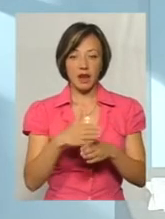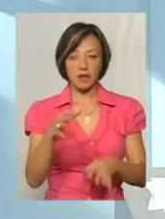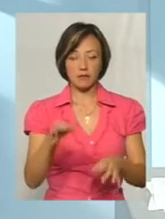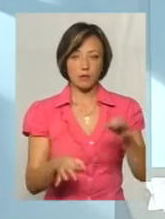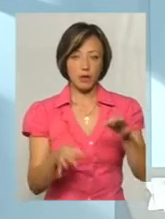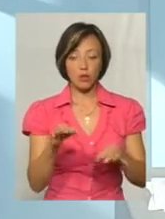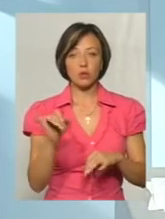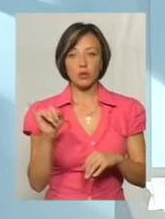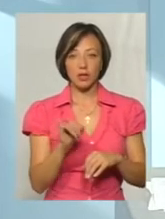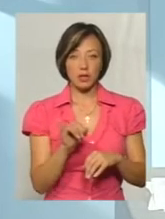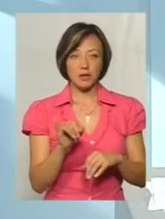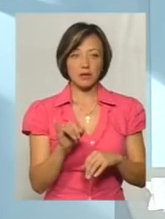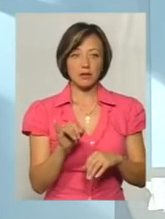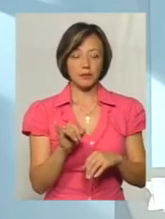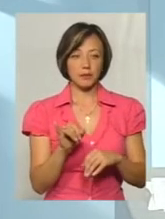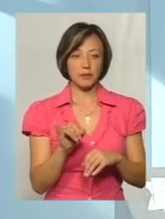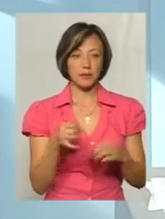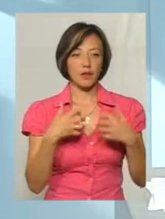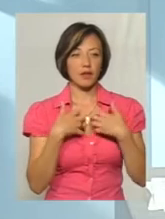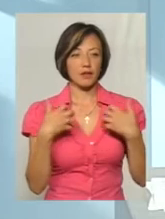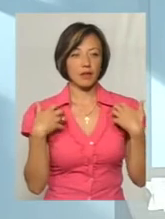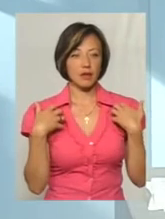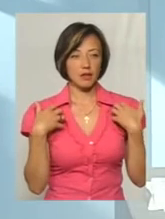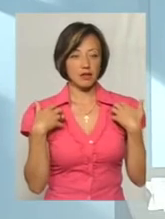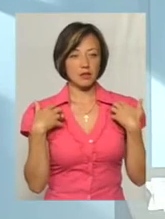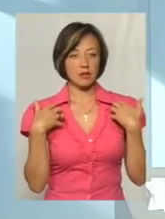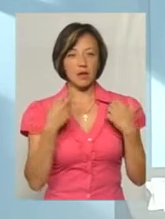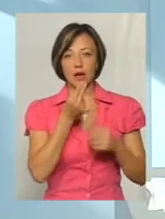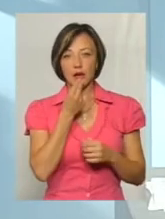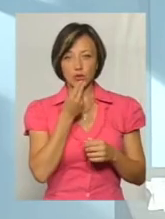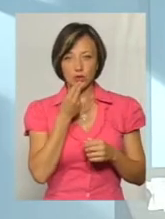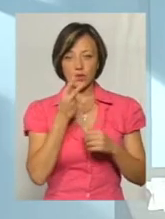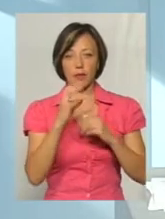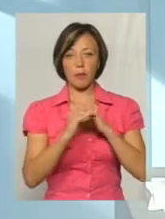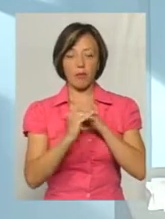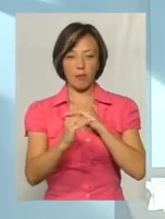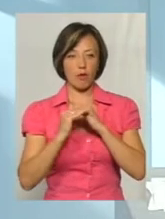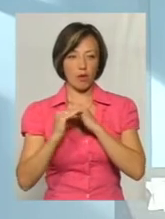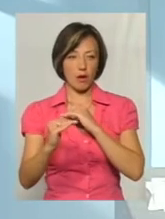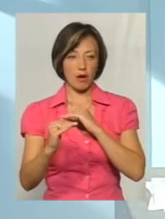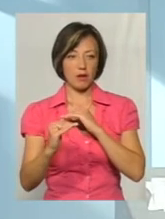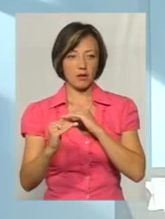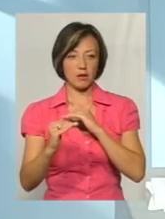середовище. От, як ми знаємо, тварини харчуються на полях, як то